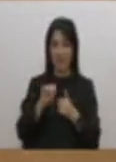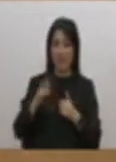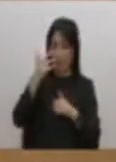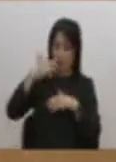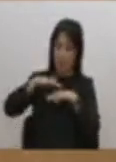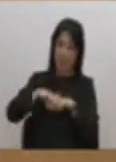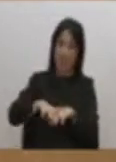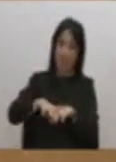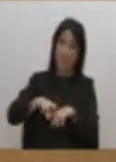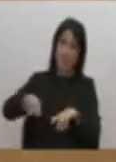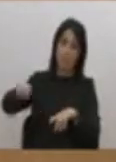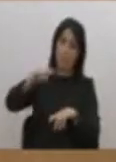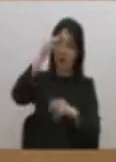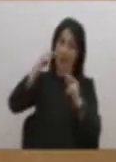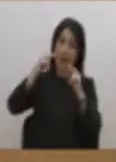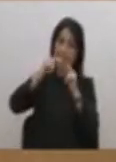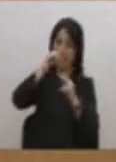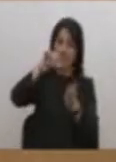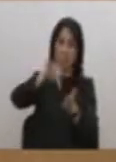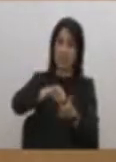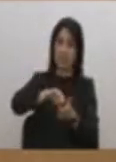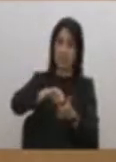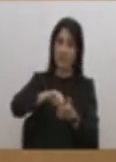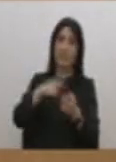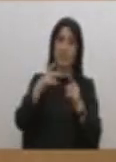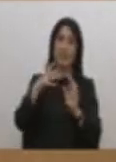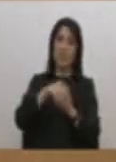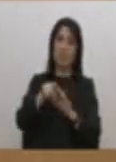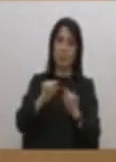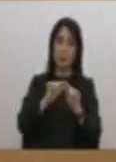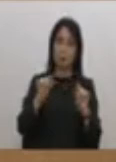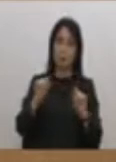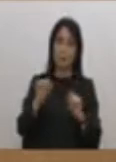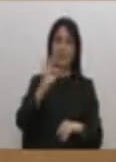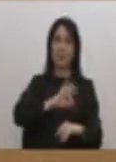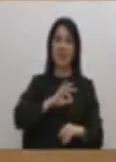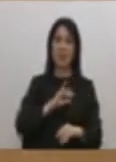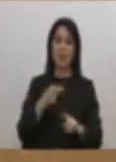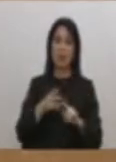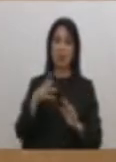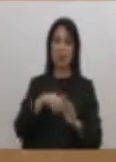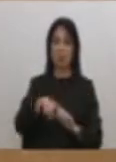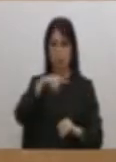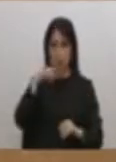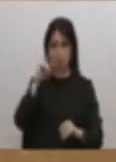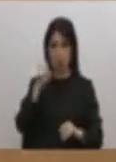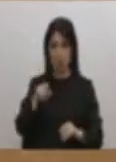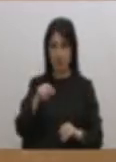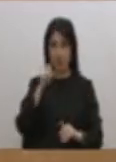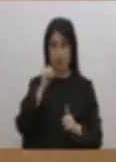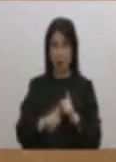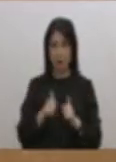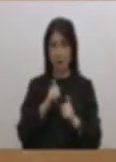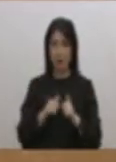ევროინტეგრაციის ფარგლებში ეკლესია ვერ დადგება. Და სხვათაშორის ამ პუნქტს იყენებს მათ შორის რუსეთი